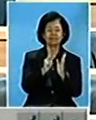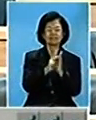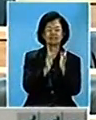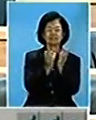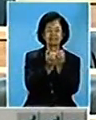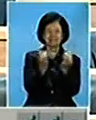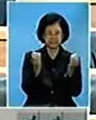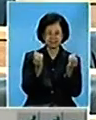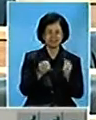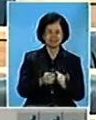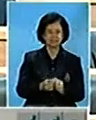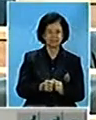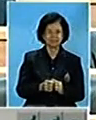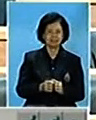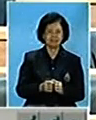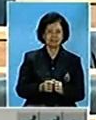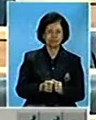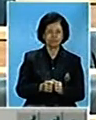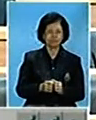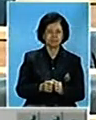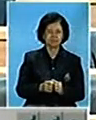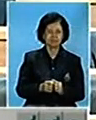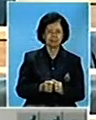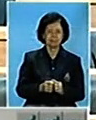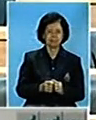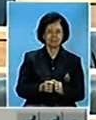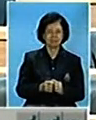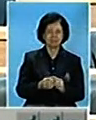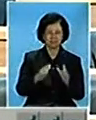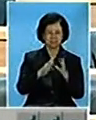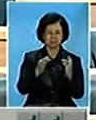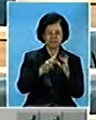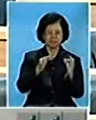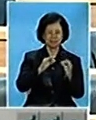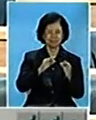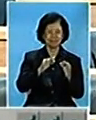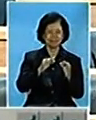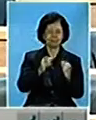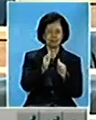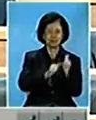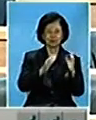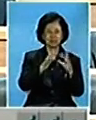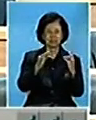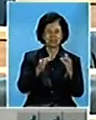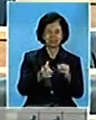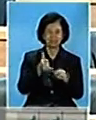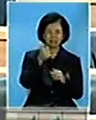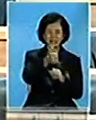เมื่อกี้นี่เรื่องทุกเรื่องที่เข้าสู่ระบบของศาลรัฐธรรม